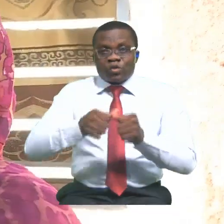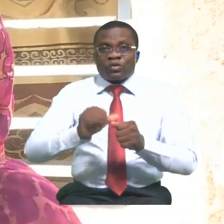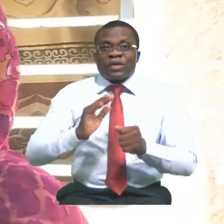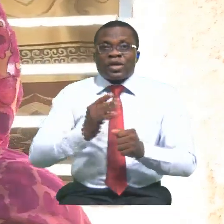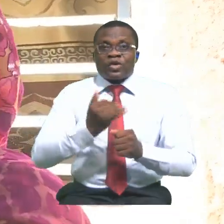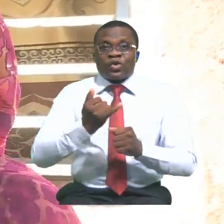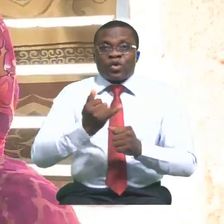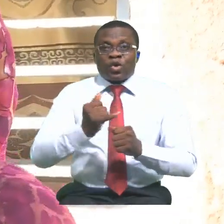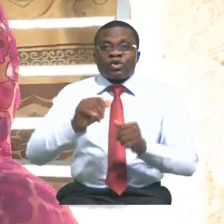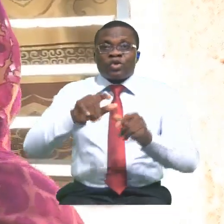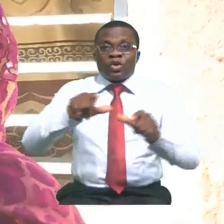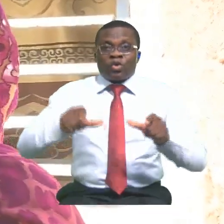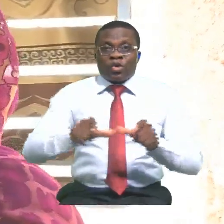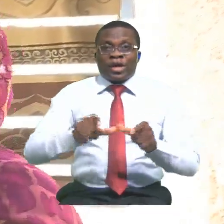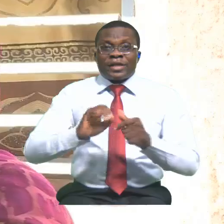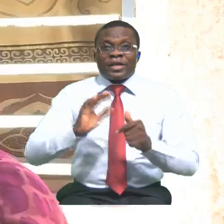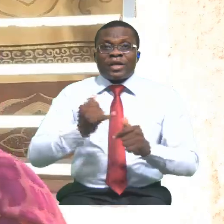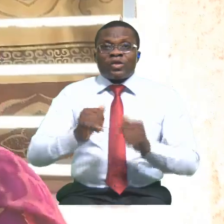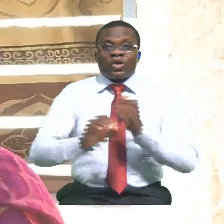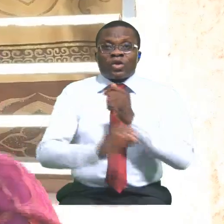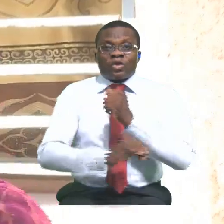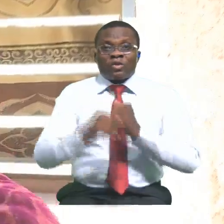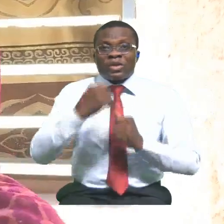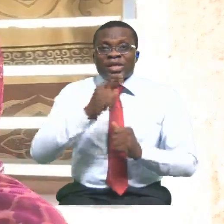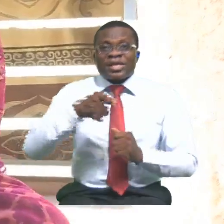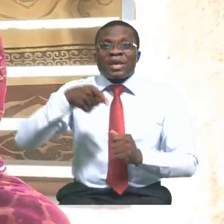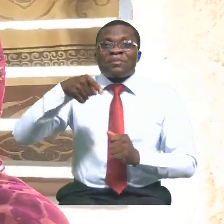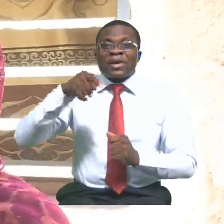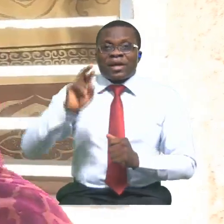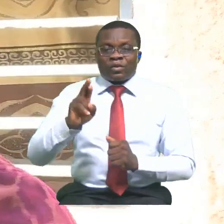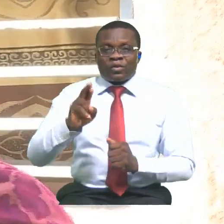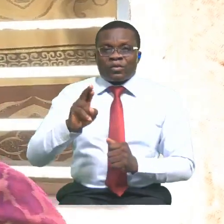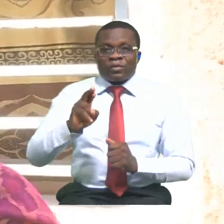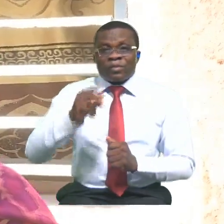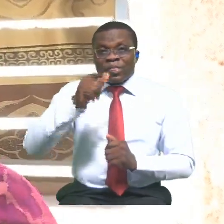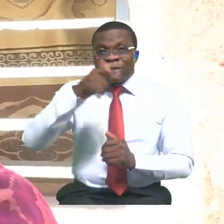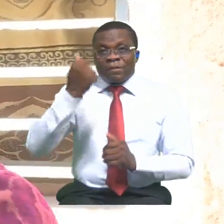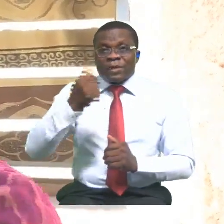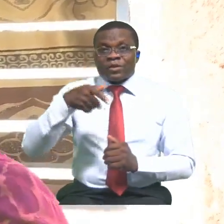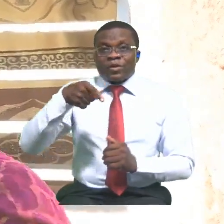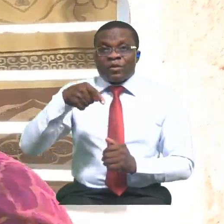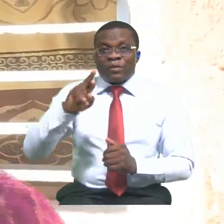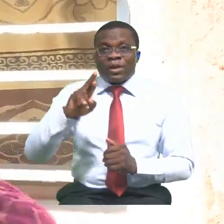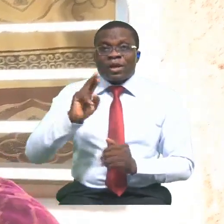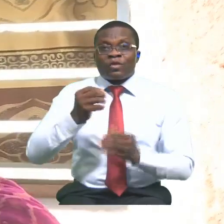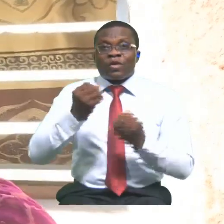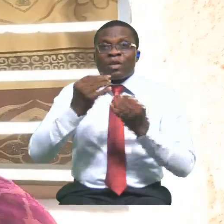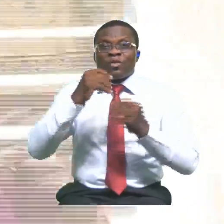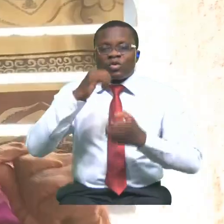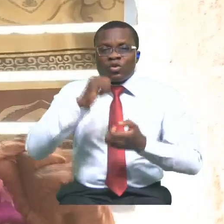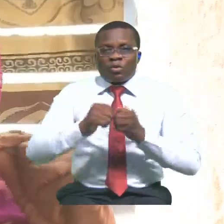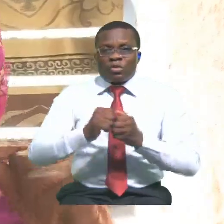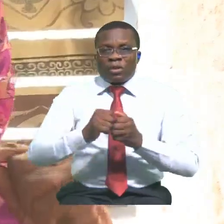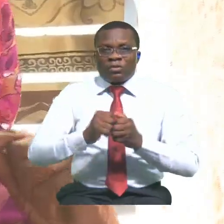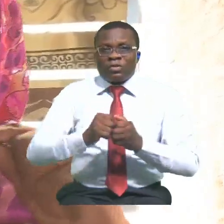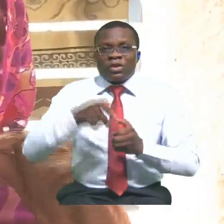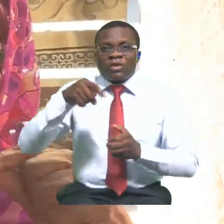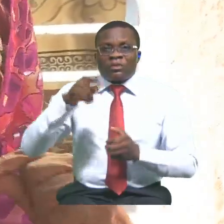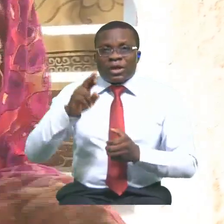notre localité, de notre commune qui est Parako. Parce que Parako a beaucoup de problèmes.